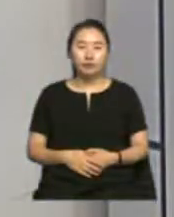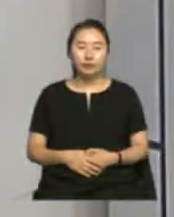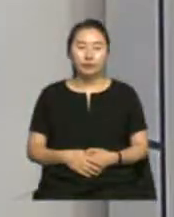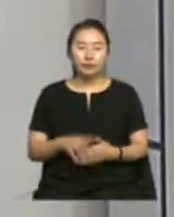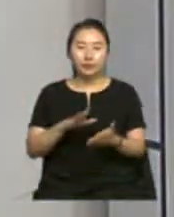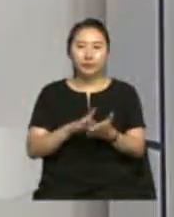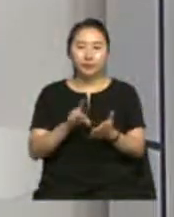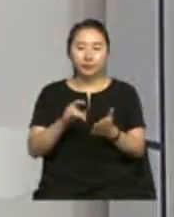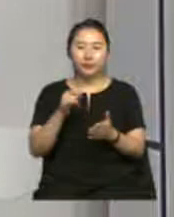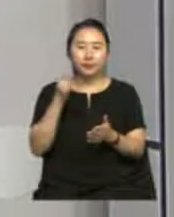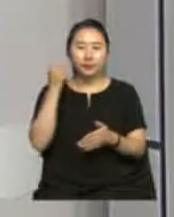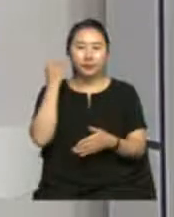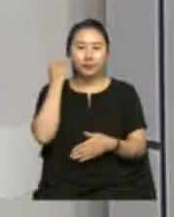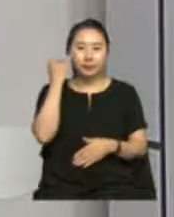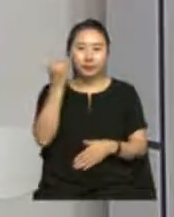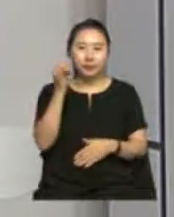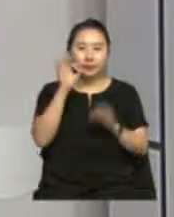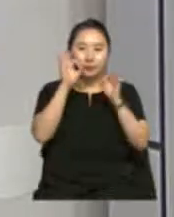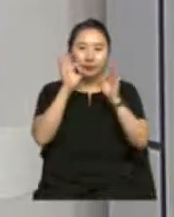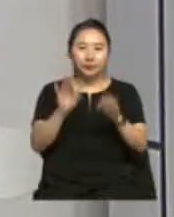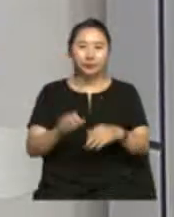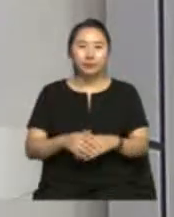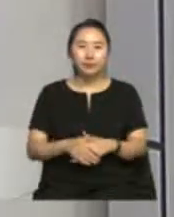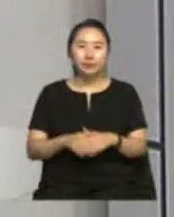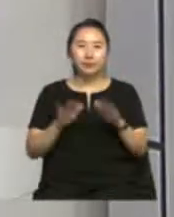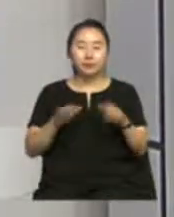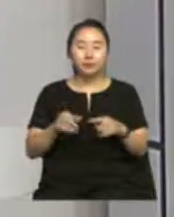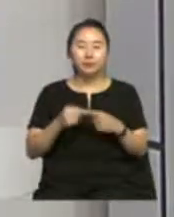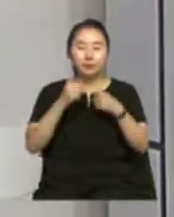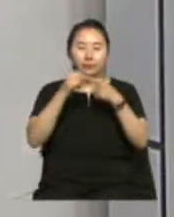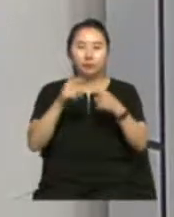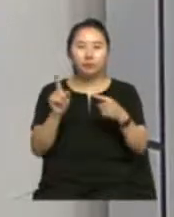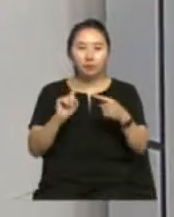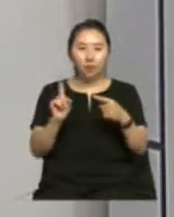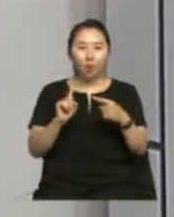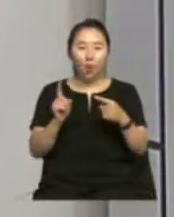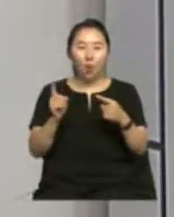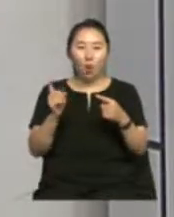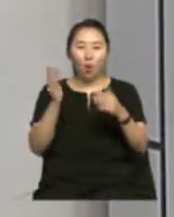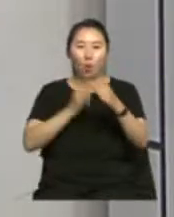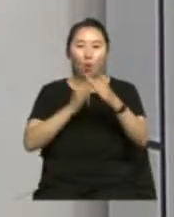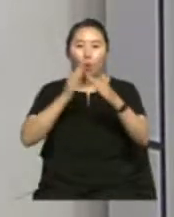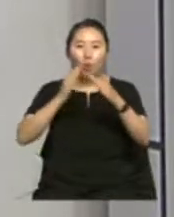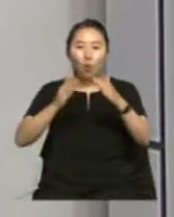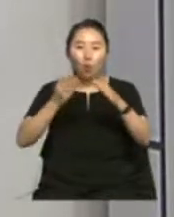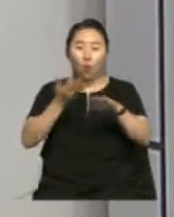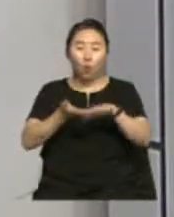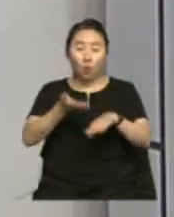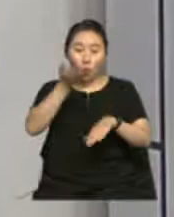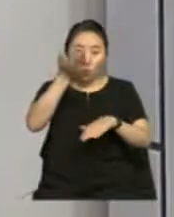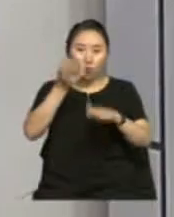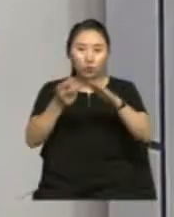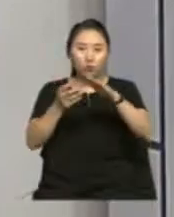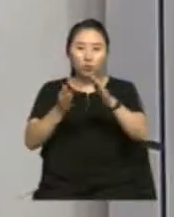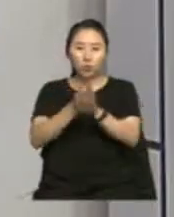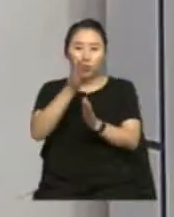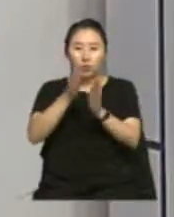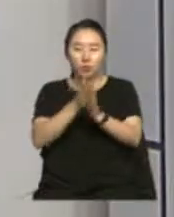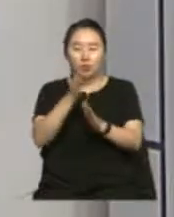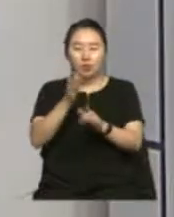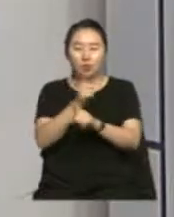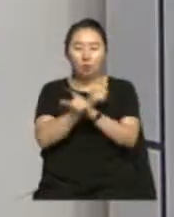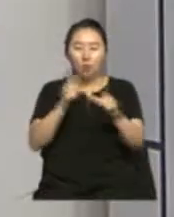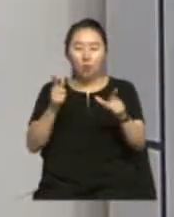키워드를 통해 이슈를 알아보는 클릭 키워드입니다. 오늘의 첫 번째 키워드, 공중도시입니다. 중랑구 북부간선도로 위로